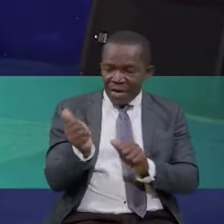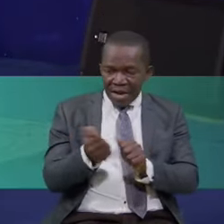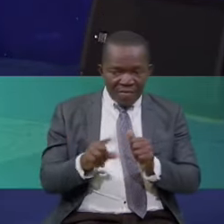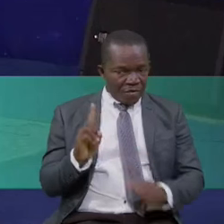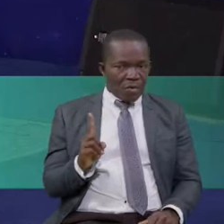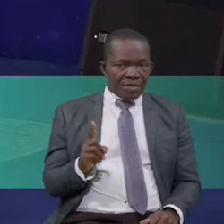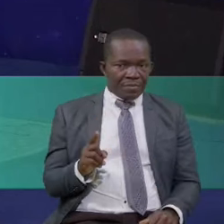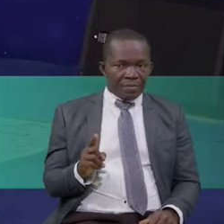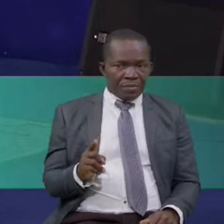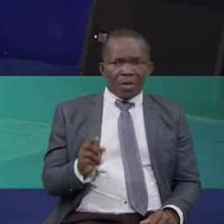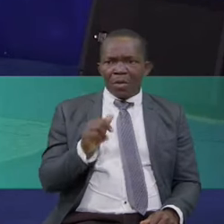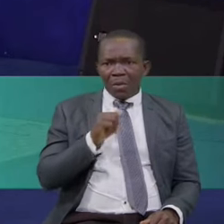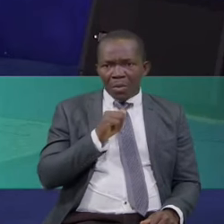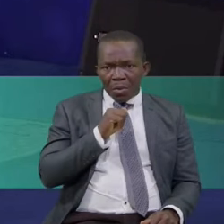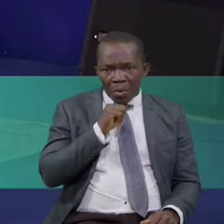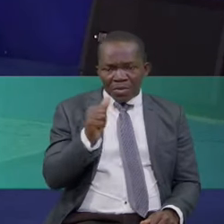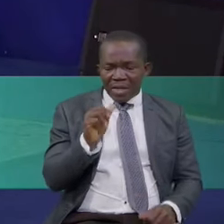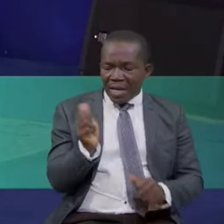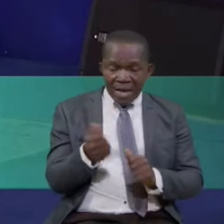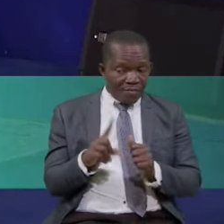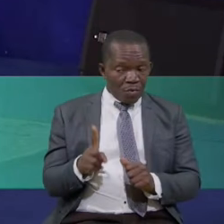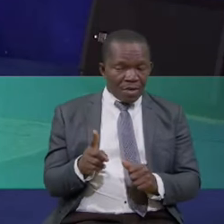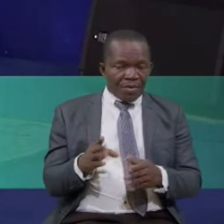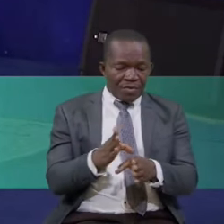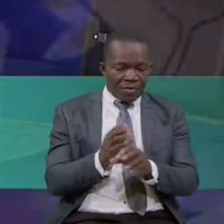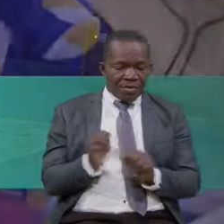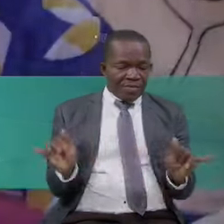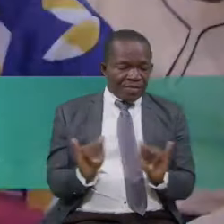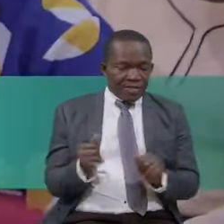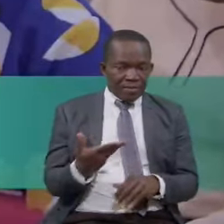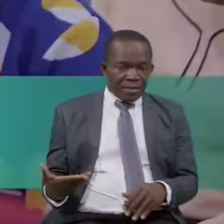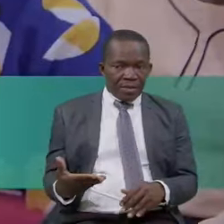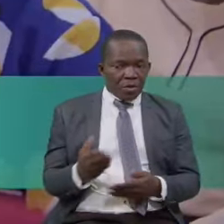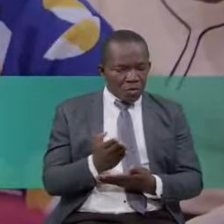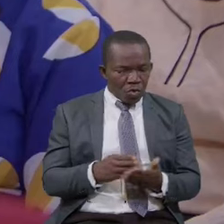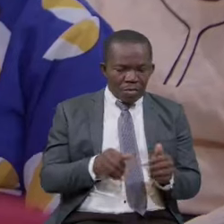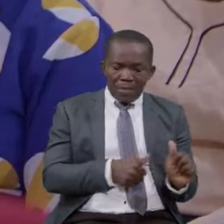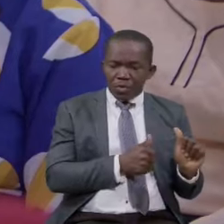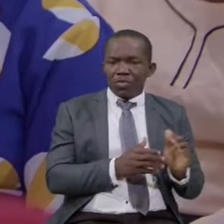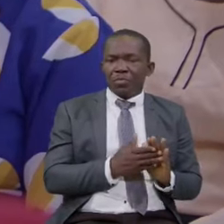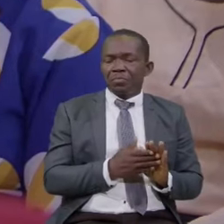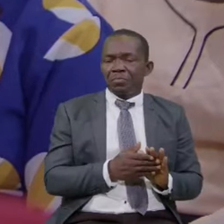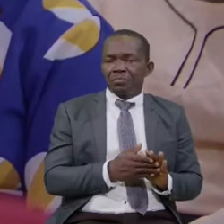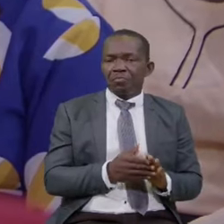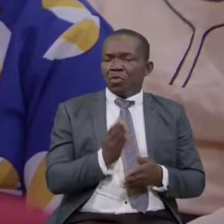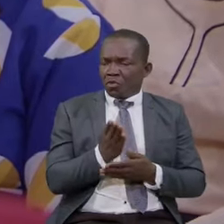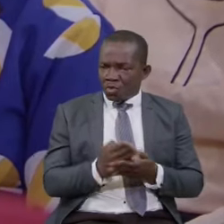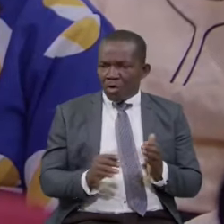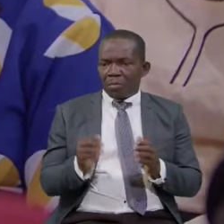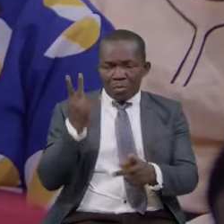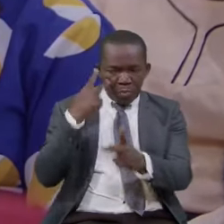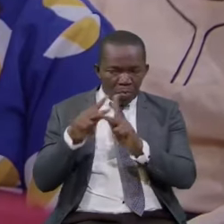monde tout le monde reçoit pas la même chose il donne auô reço il a donné les autres comme prophèt